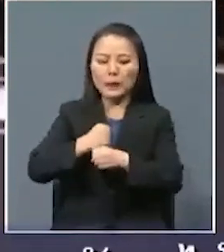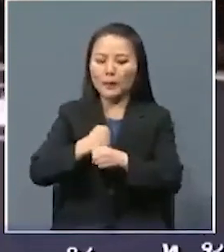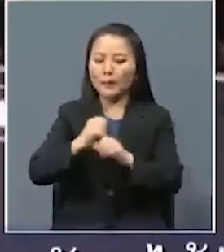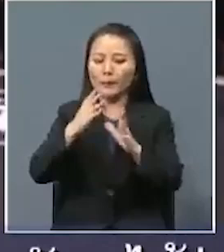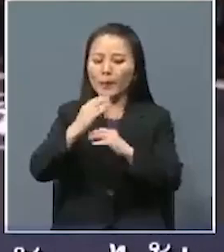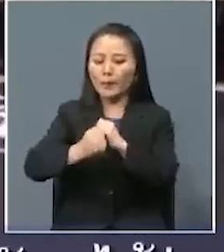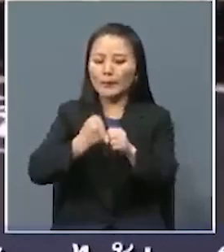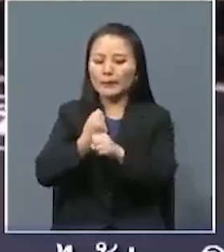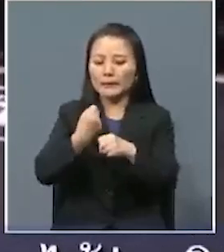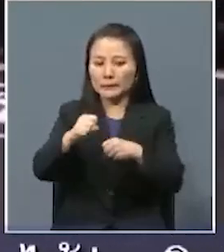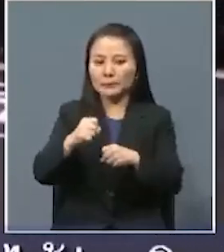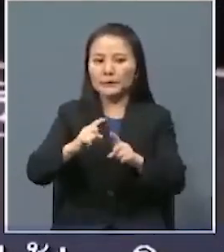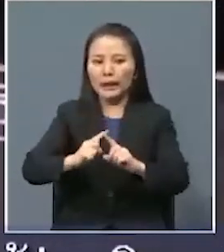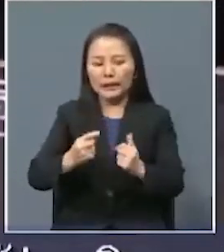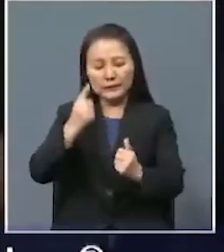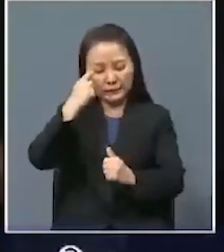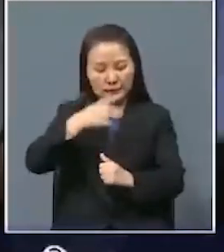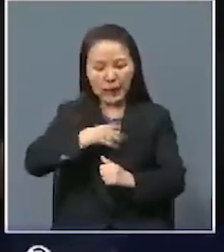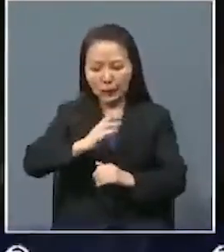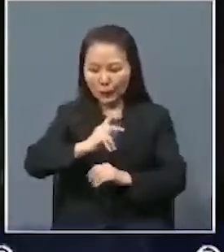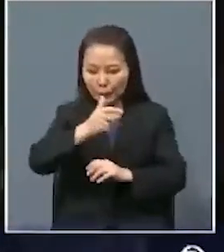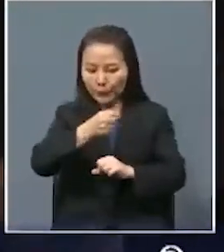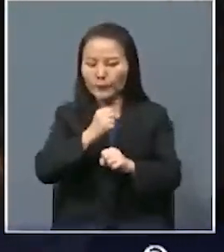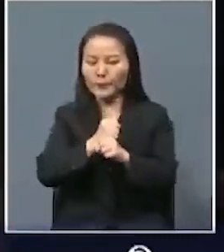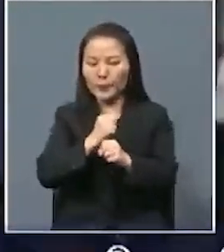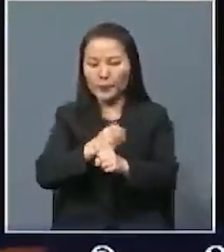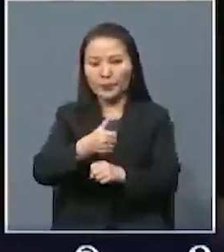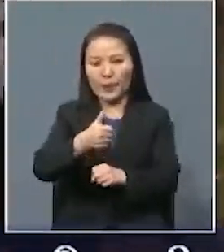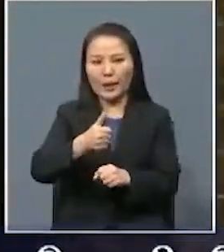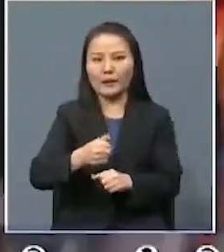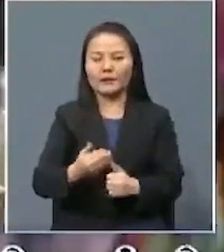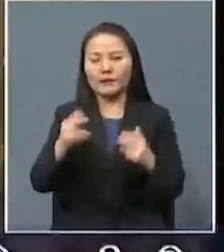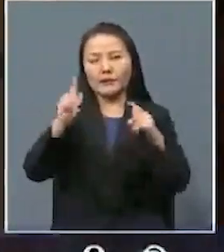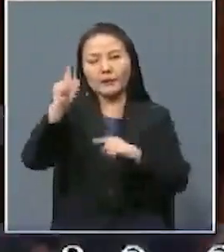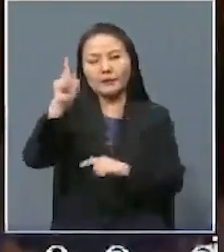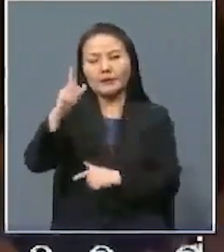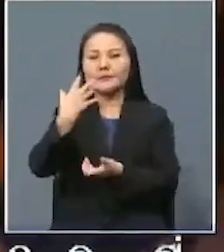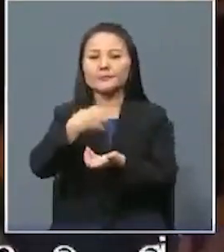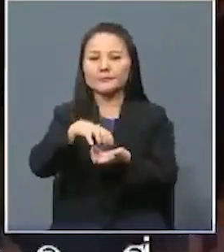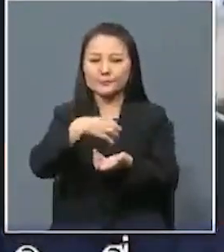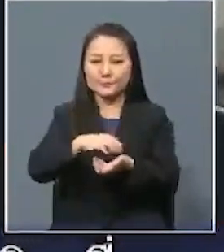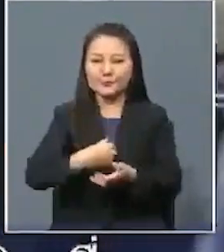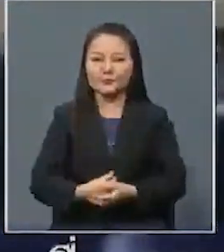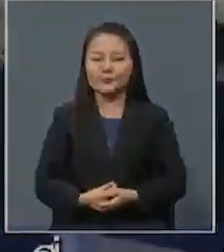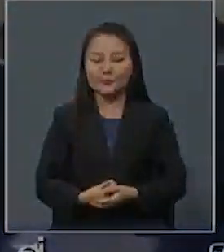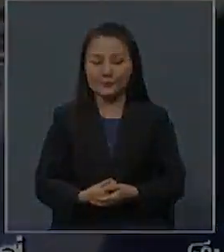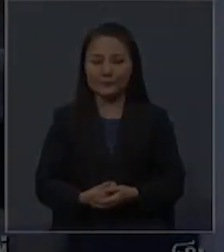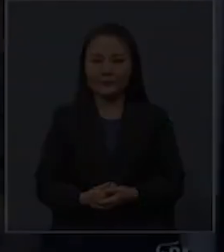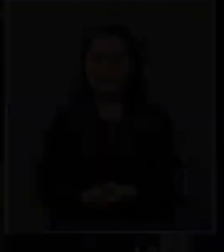ปีแต่ว่าการรื้อฟื้นได้ไม่ใช่เรื่องยากครับค่ะคุณทักษิณว่าอย่างงั้นอือ